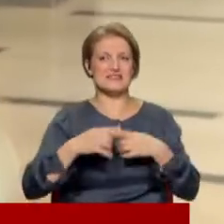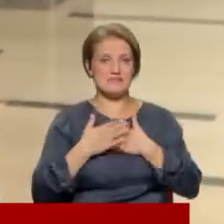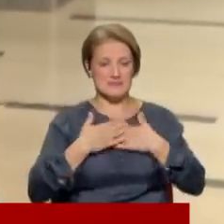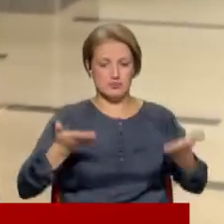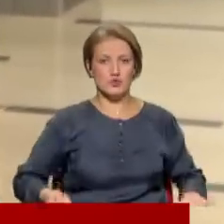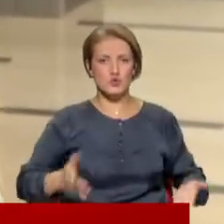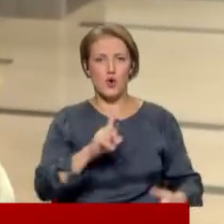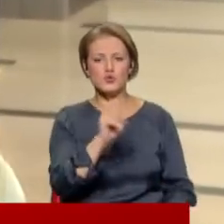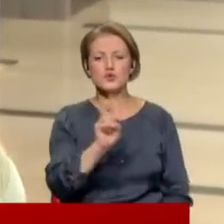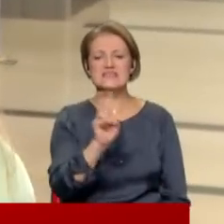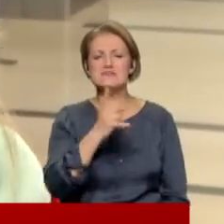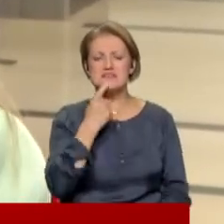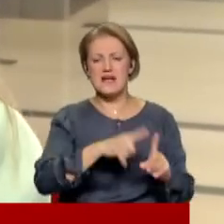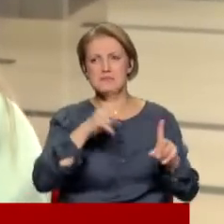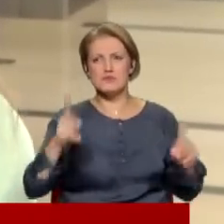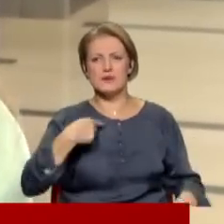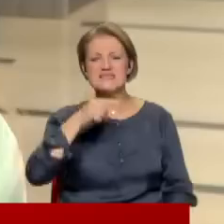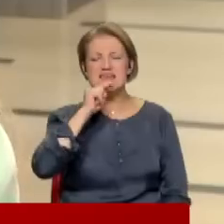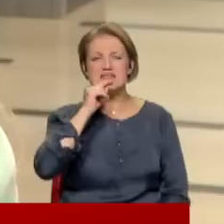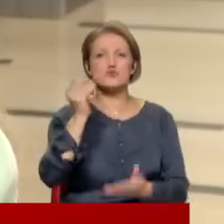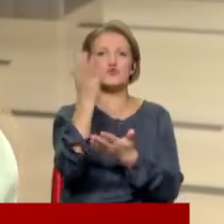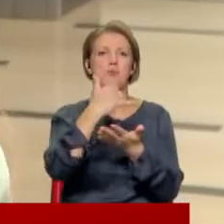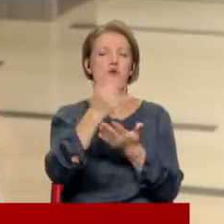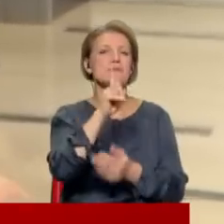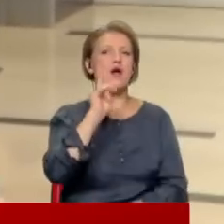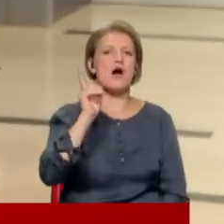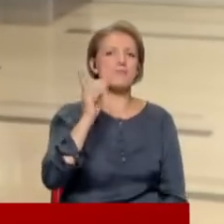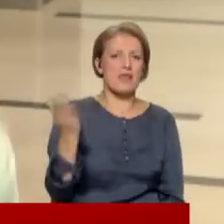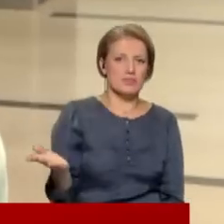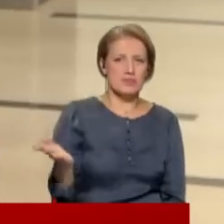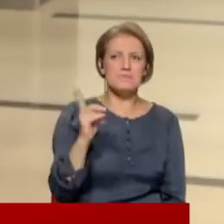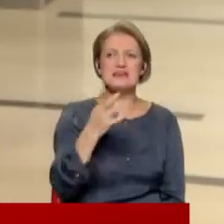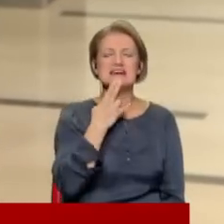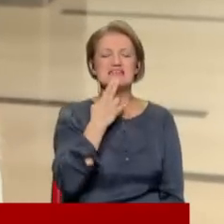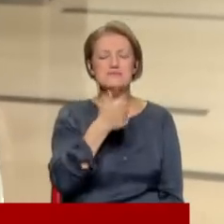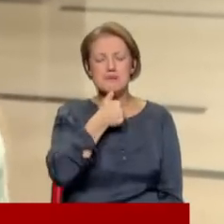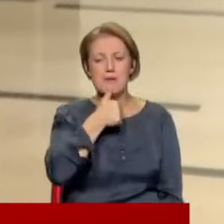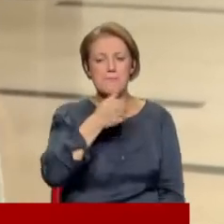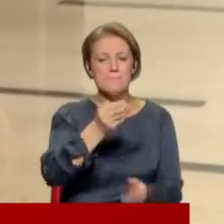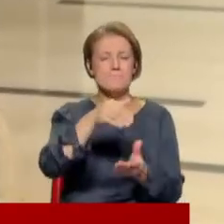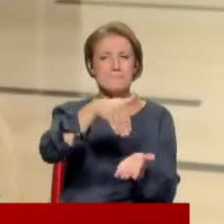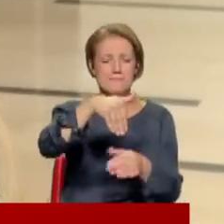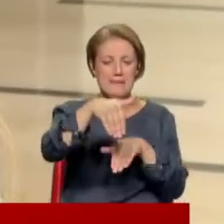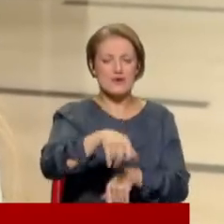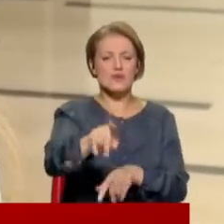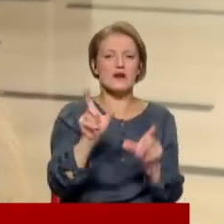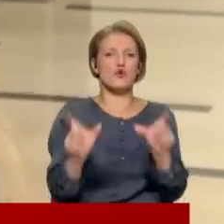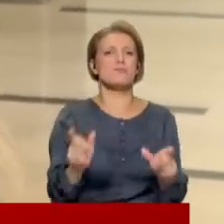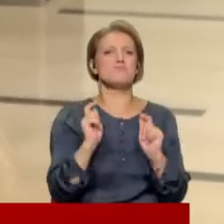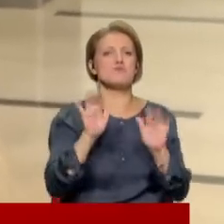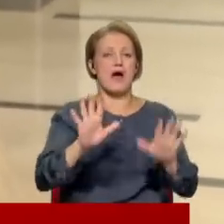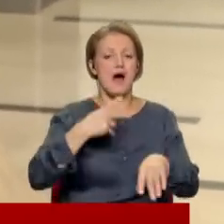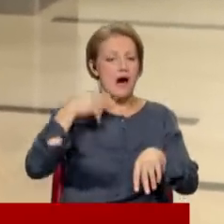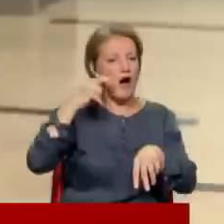buyuz. 19-20 yıldan bu yana ben zeytincilik yapıyorum dedi bir emekli öğretmen. Bir kadın babamın mezarını dedi onlardan korumak zorunda kaldım.